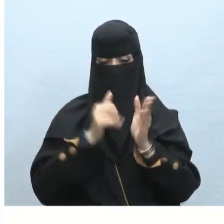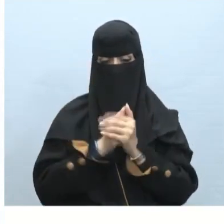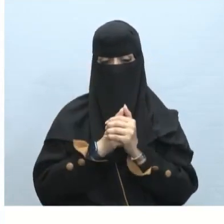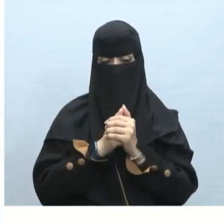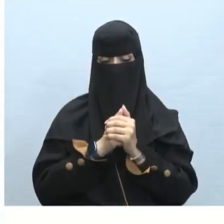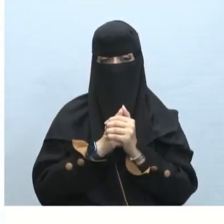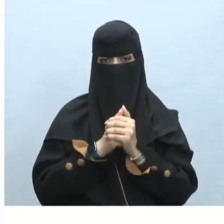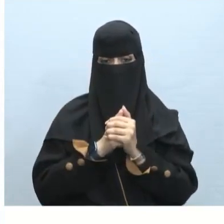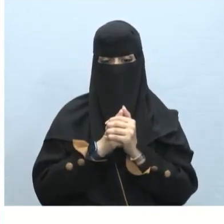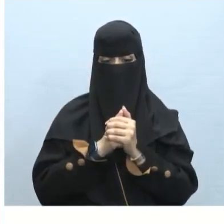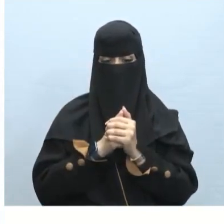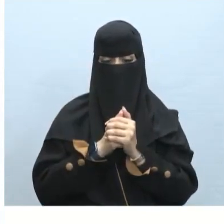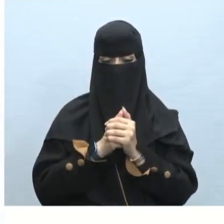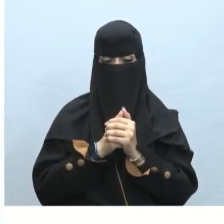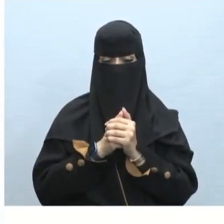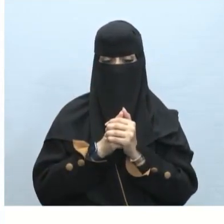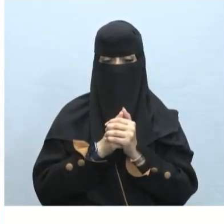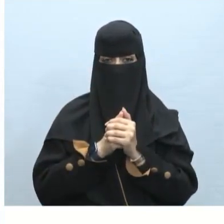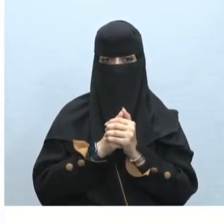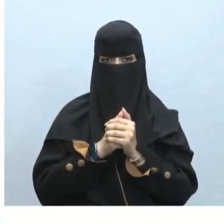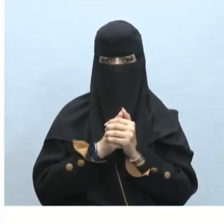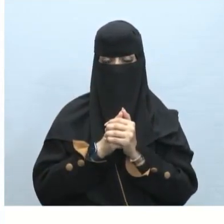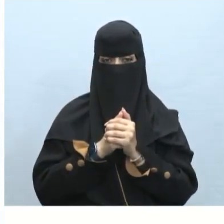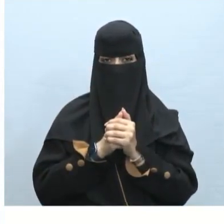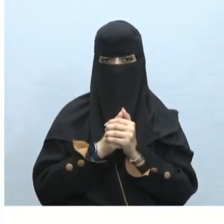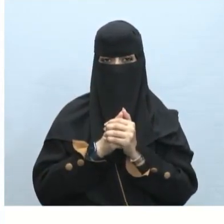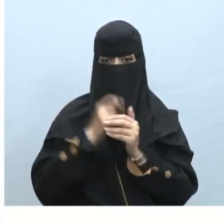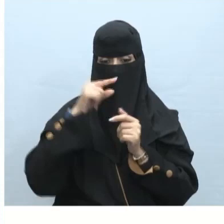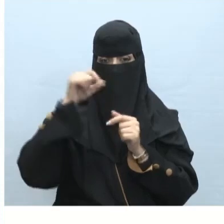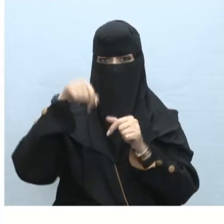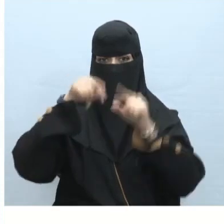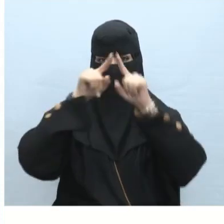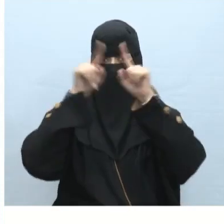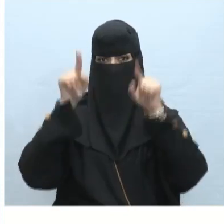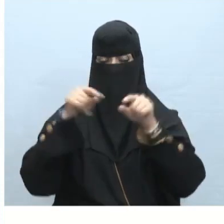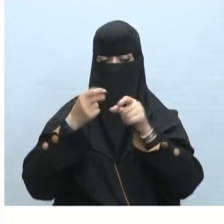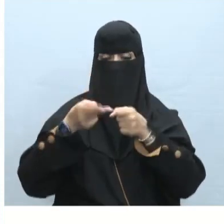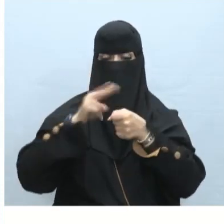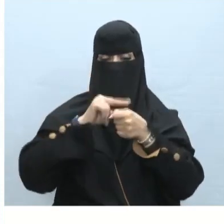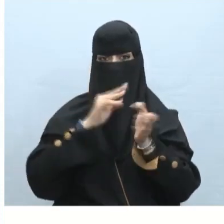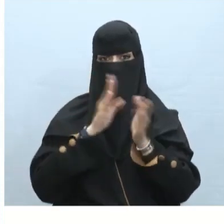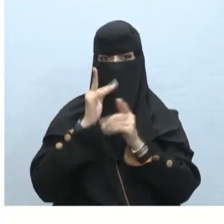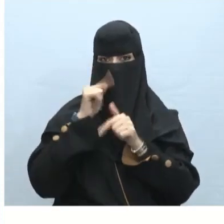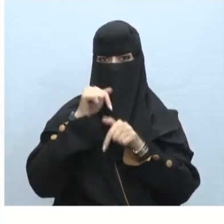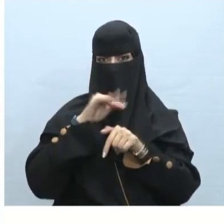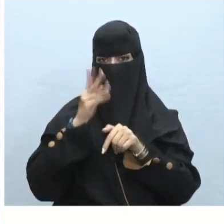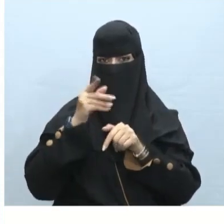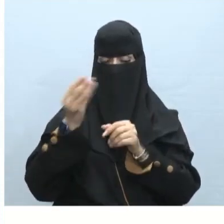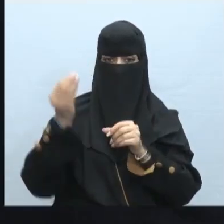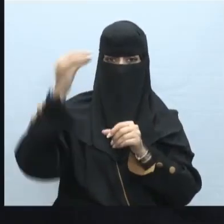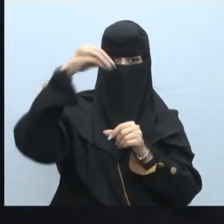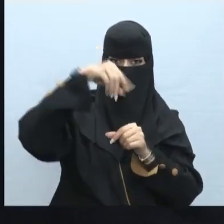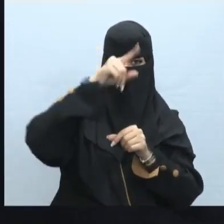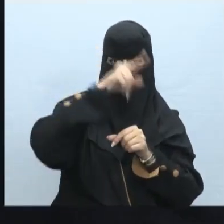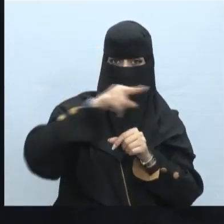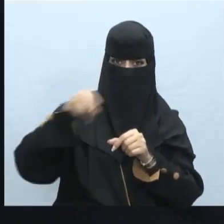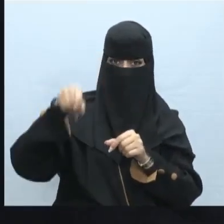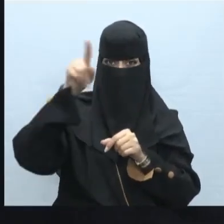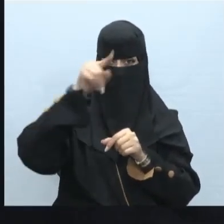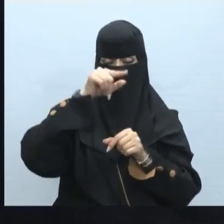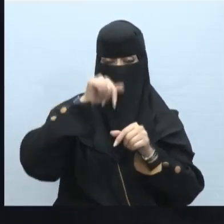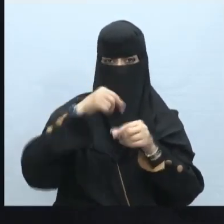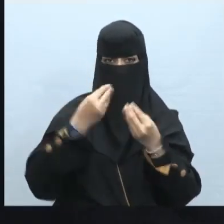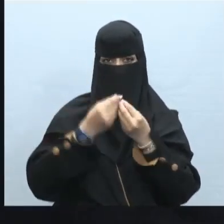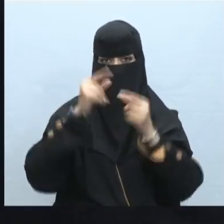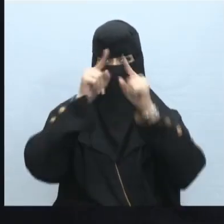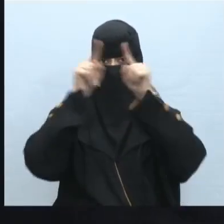البيانات داتا ستظهر ورقه العمل مره اخرى اذا بعد ادراج المخطط ستظهر